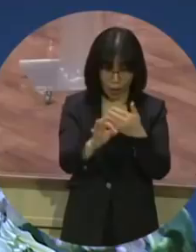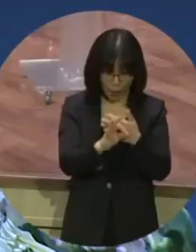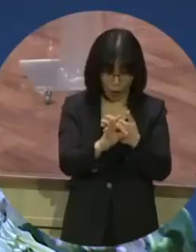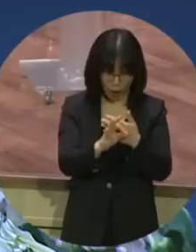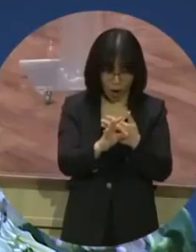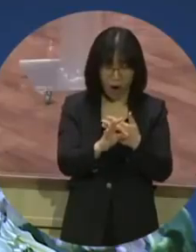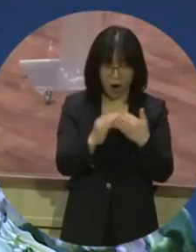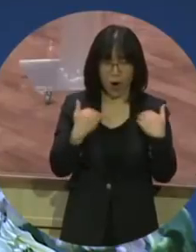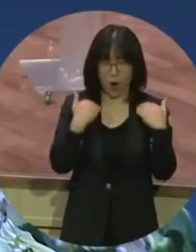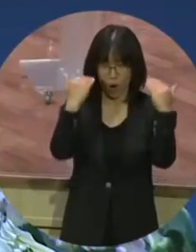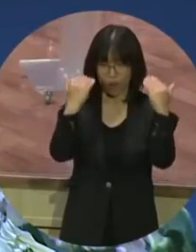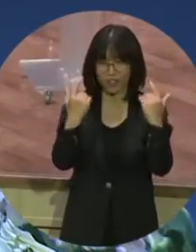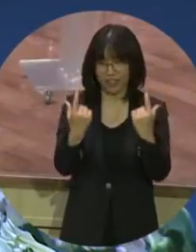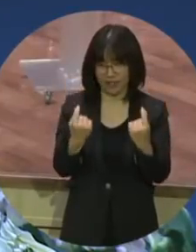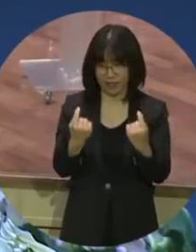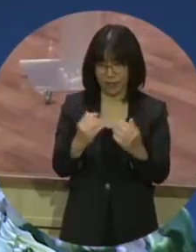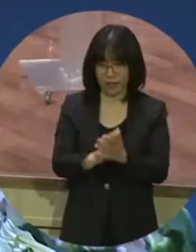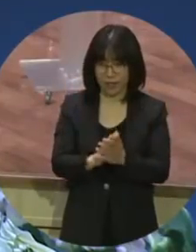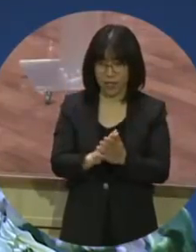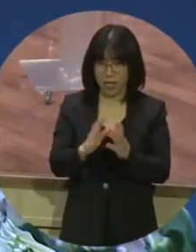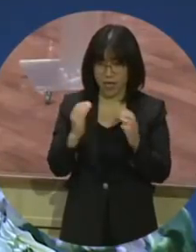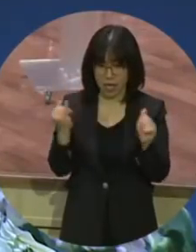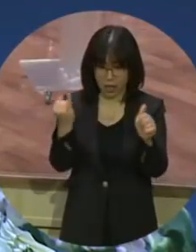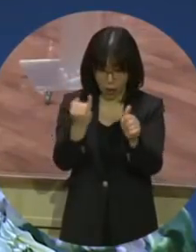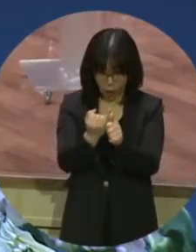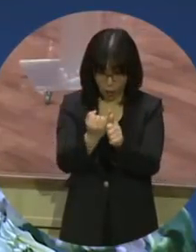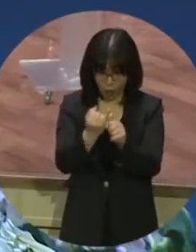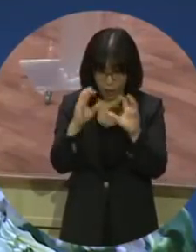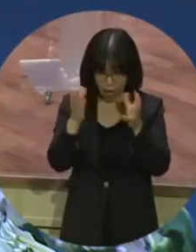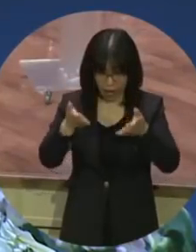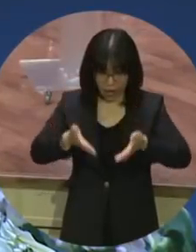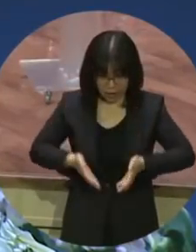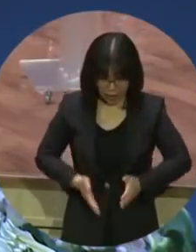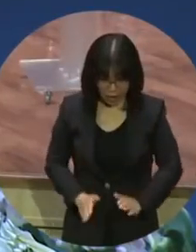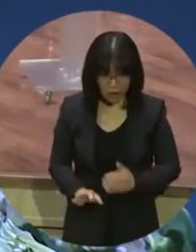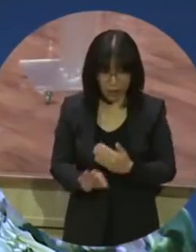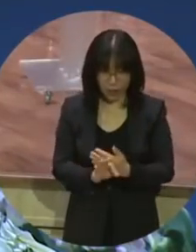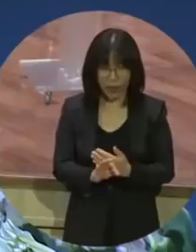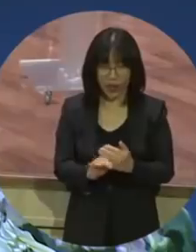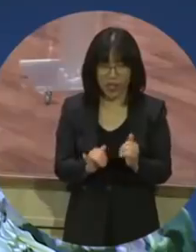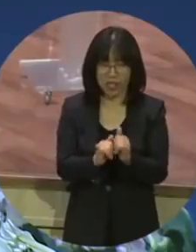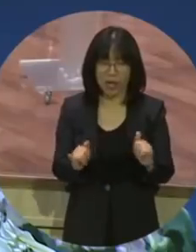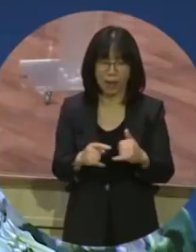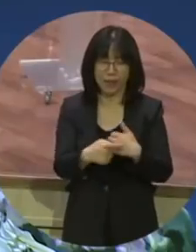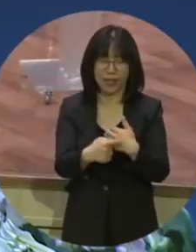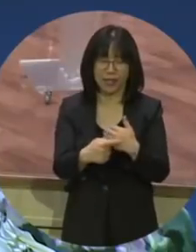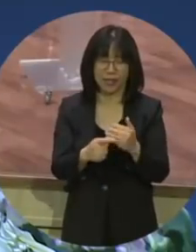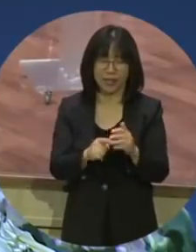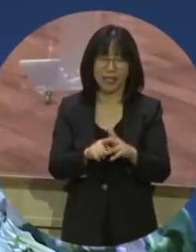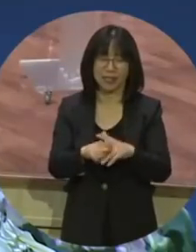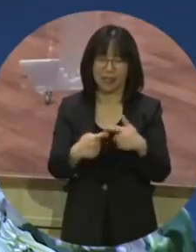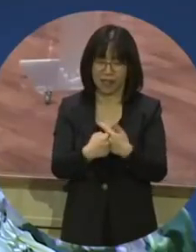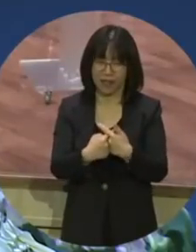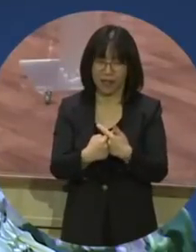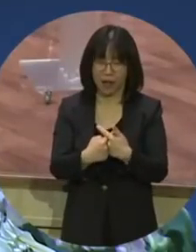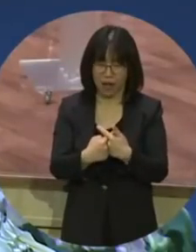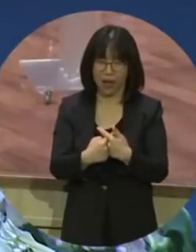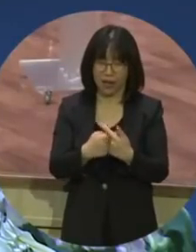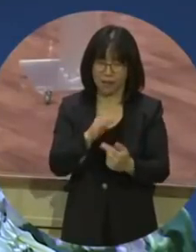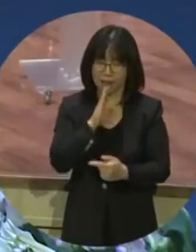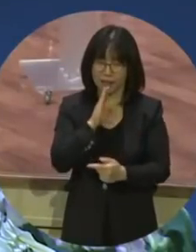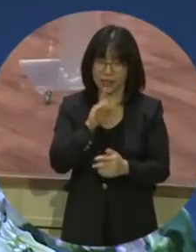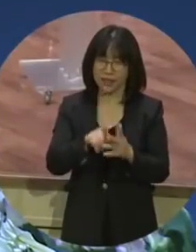얘기하던데 결혼하고 나니까 애를 낳아야지 자식이 생겨야지 사람 된다 이제 그 말이 조금 이제 공감이